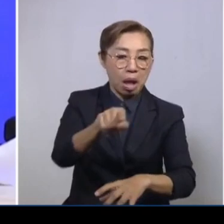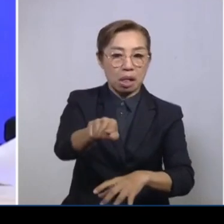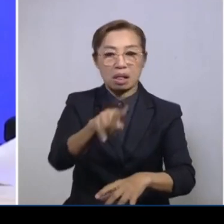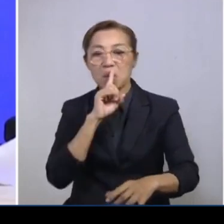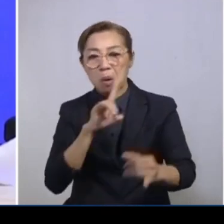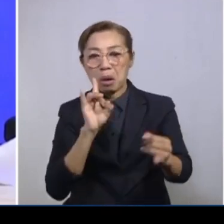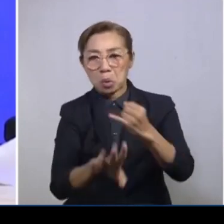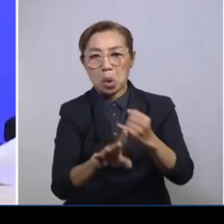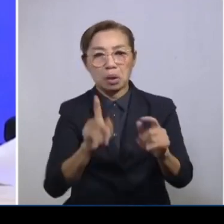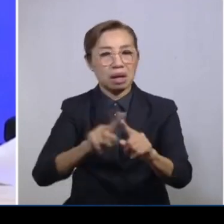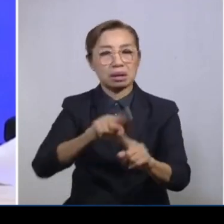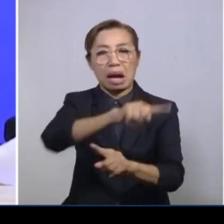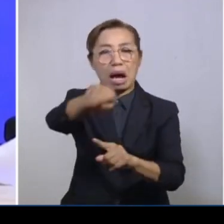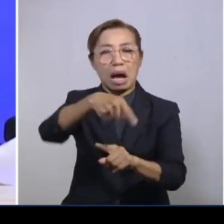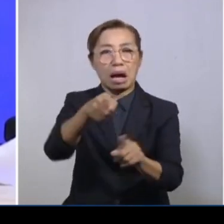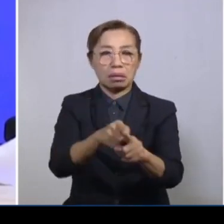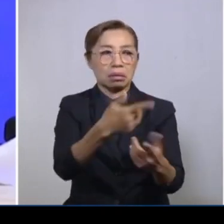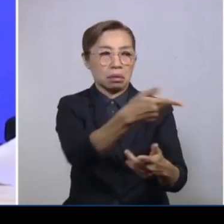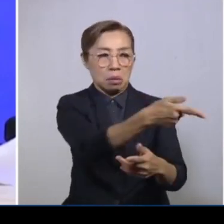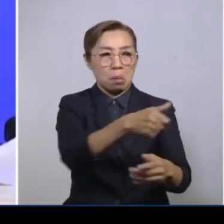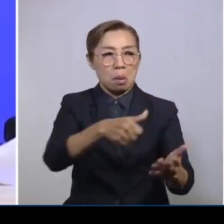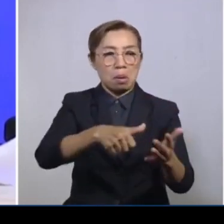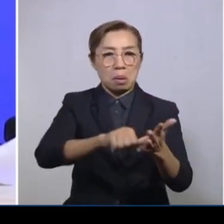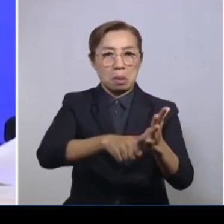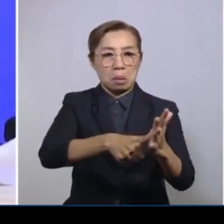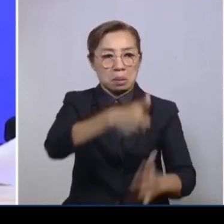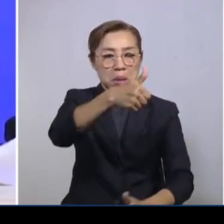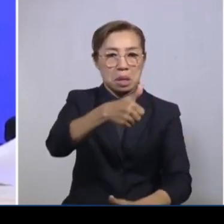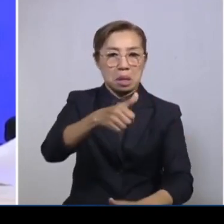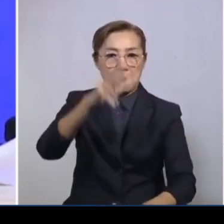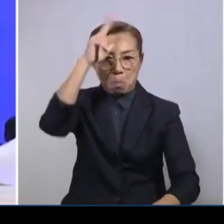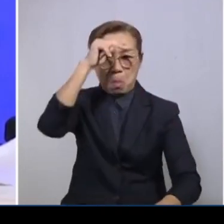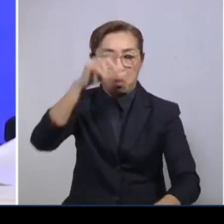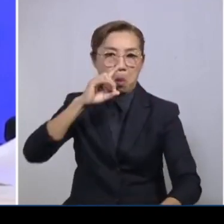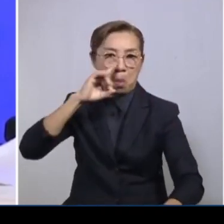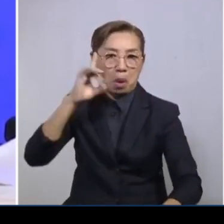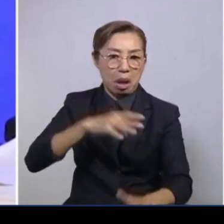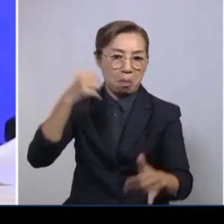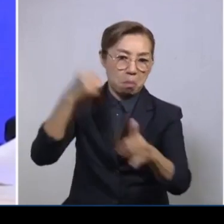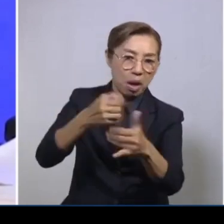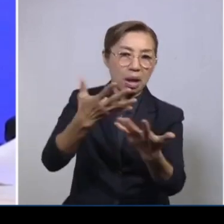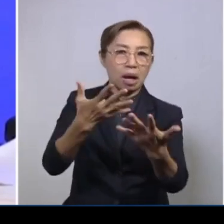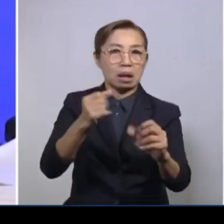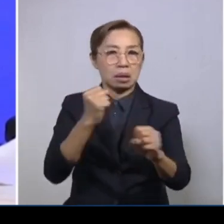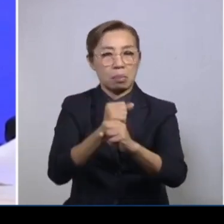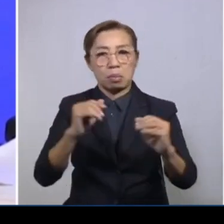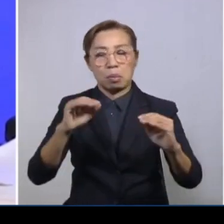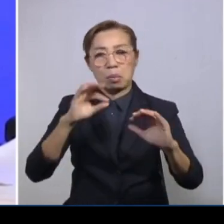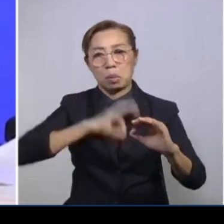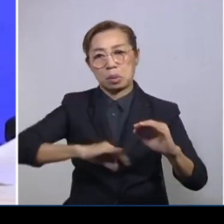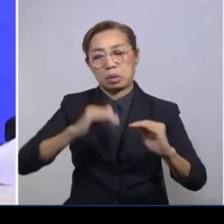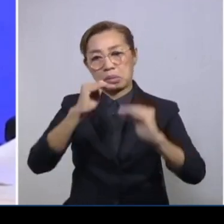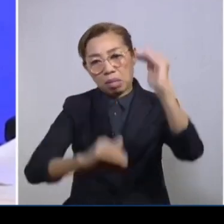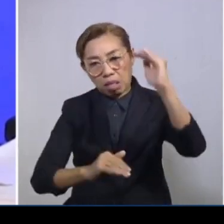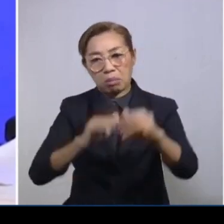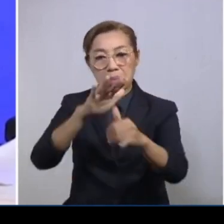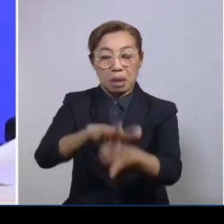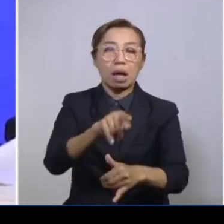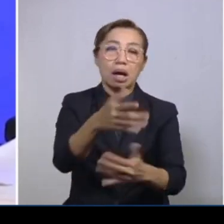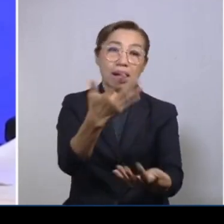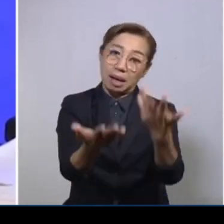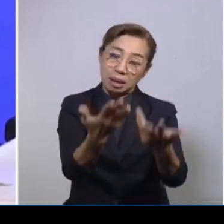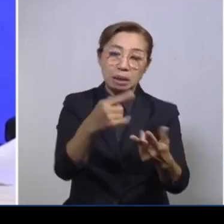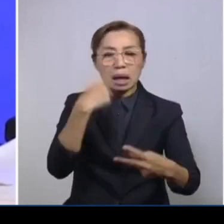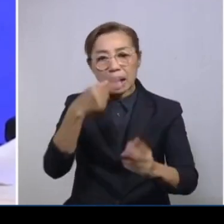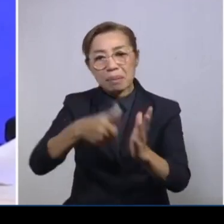ดูแคลนในการติดตามทวงหนี้ถูกกระทำโดยไม่เป็นธรรมหรือท่านที่มีความประสงค์จะปรับเปลี่ยนแก้ไ